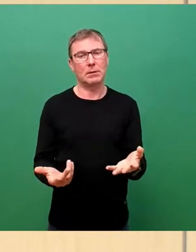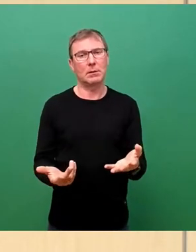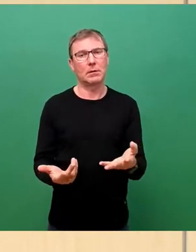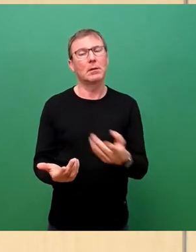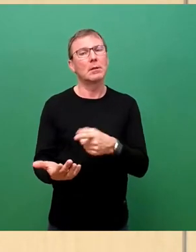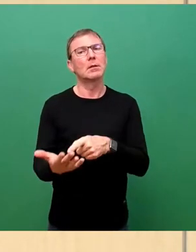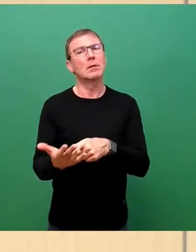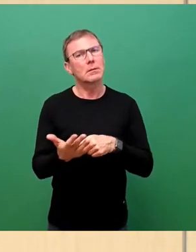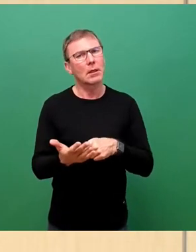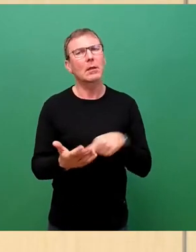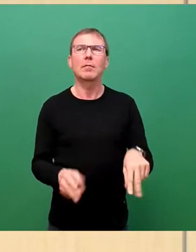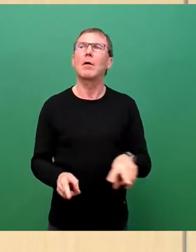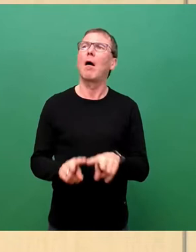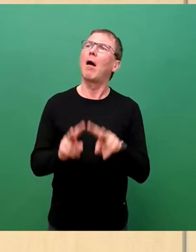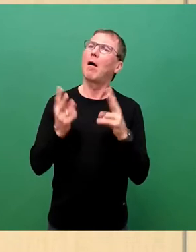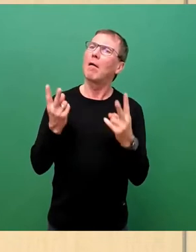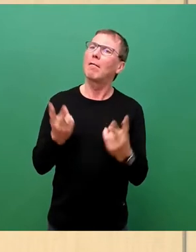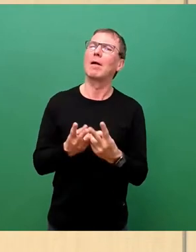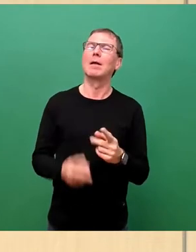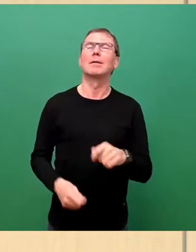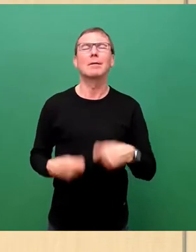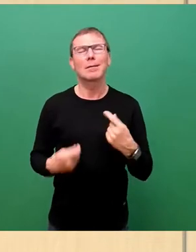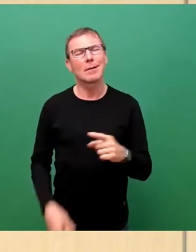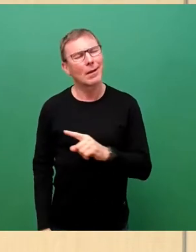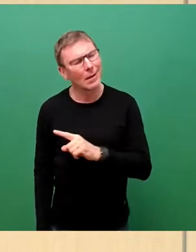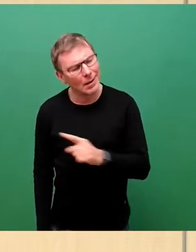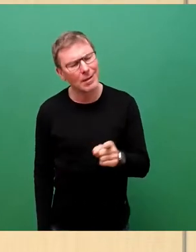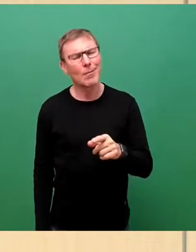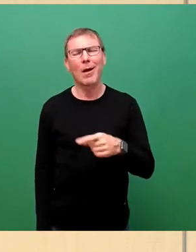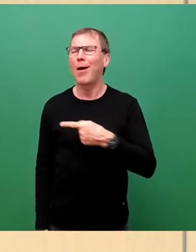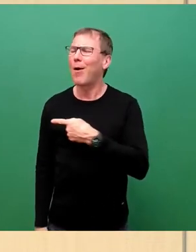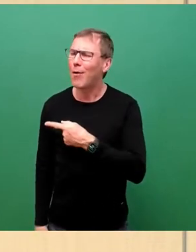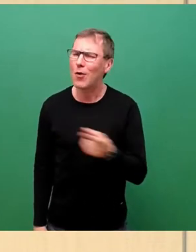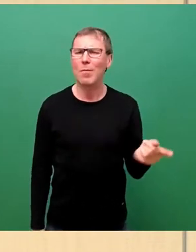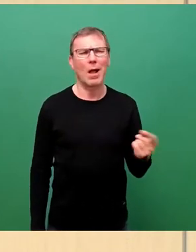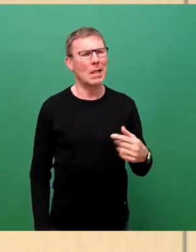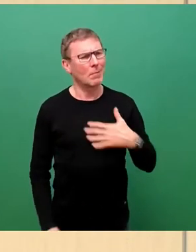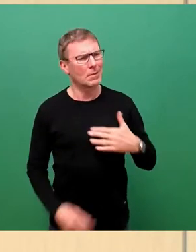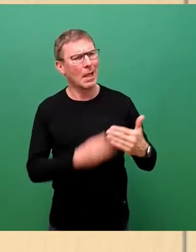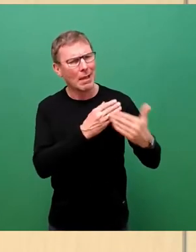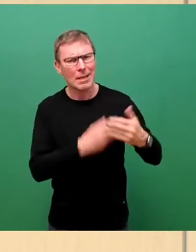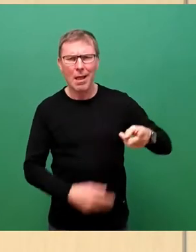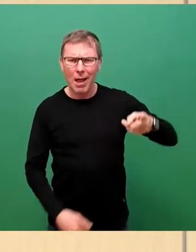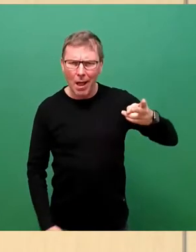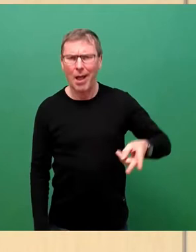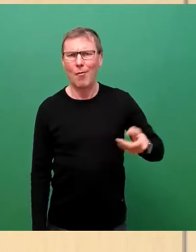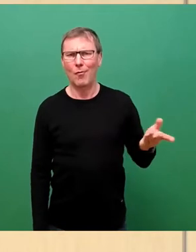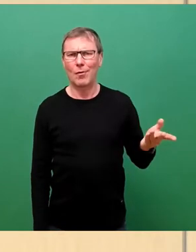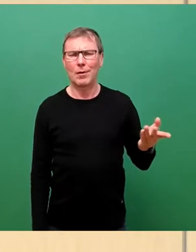auf dieser Welt eben immer, überall und jetzt in unserer unmittelbaren Nähe